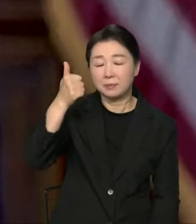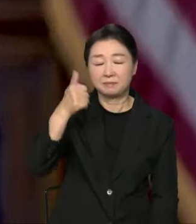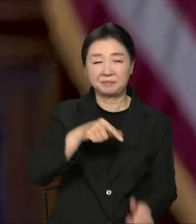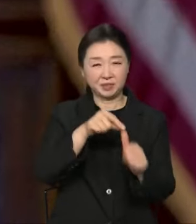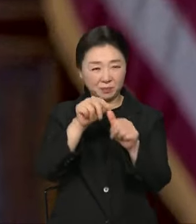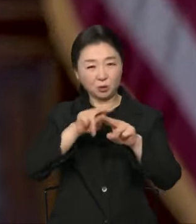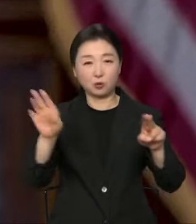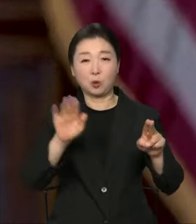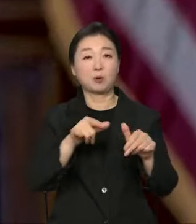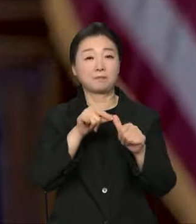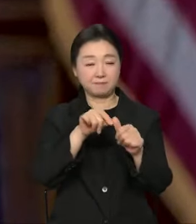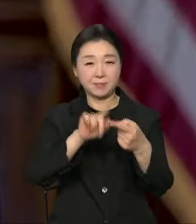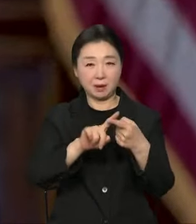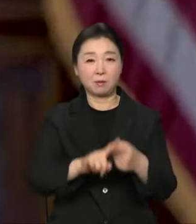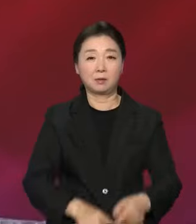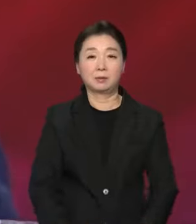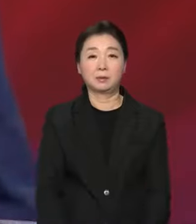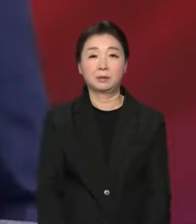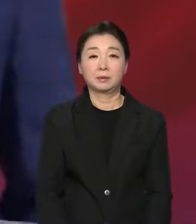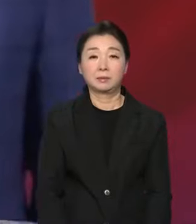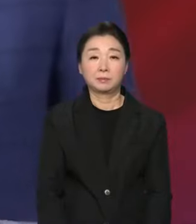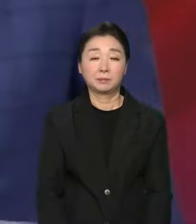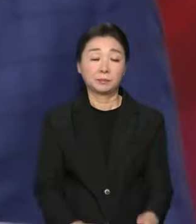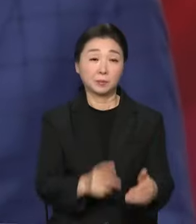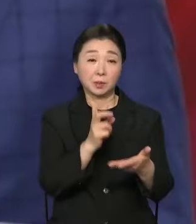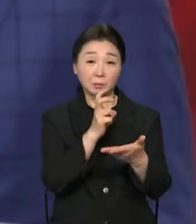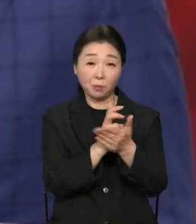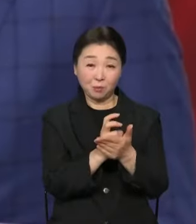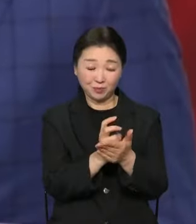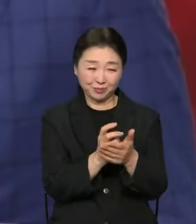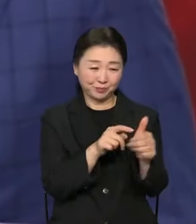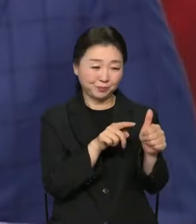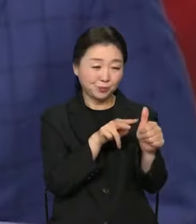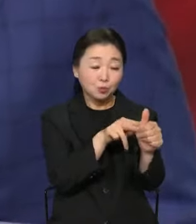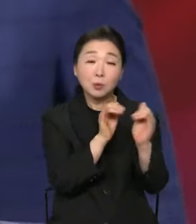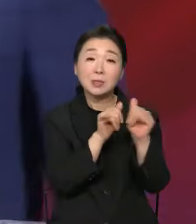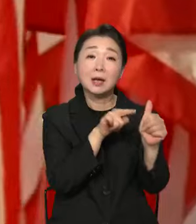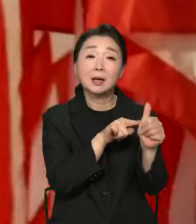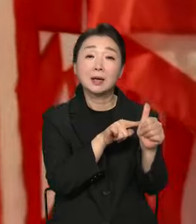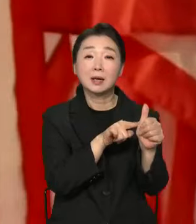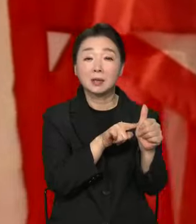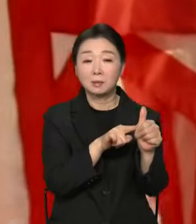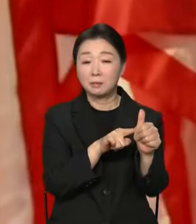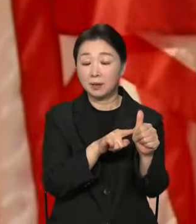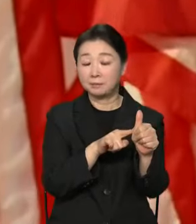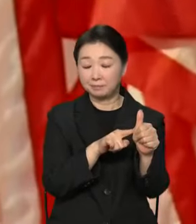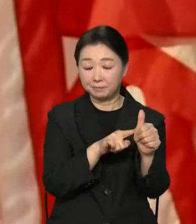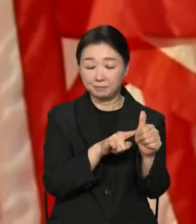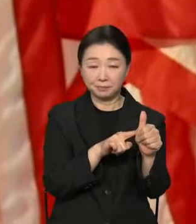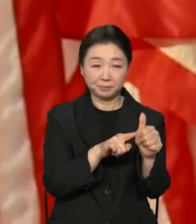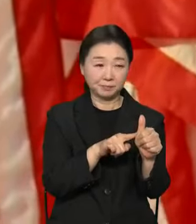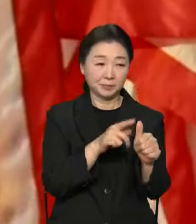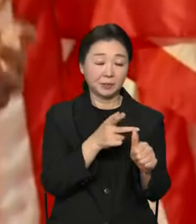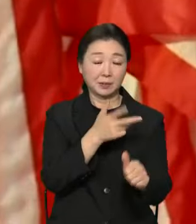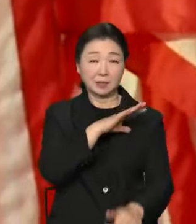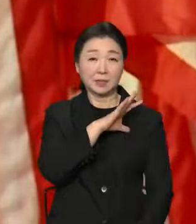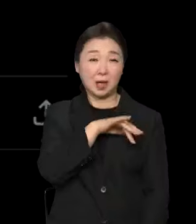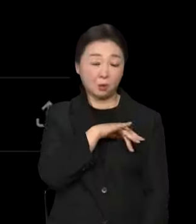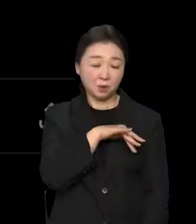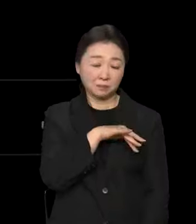강행하겠다는 입장입니다. 무엇보다 게이츠 법무부 장관 후보자의 경우 트럼프 역시 상원 인준을 우려하는